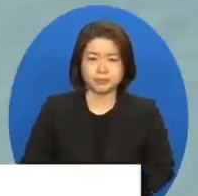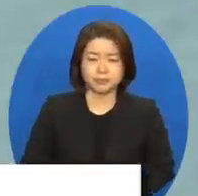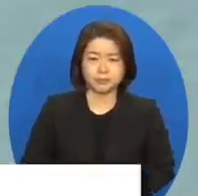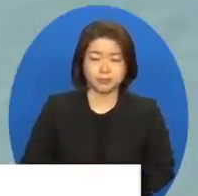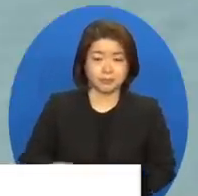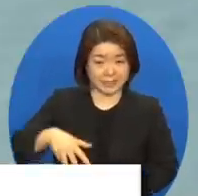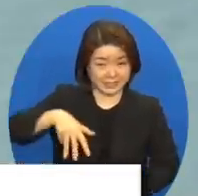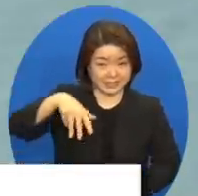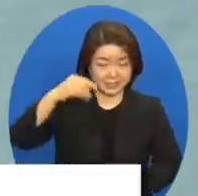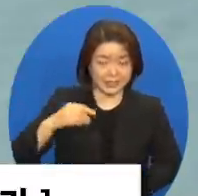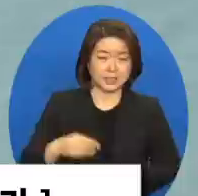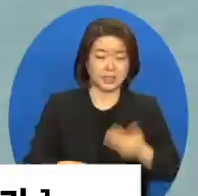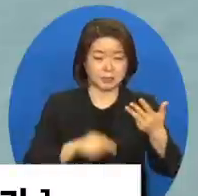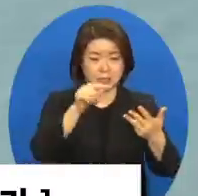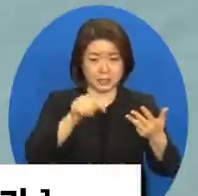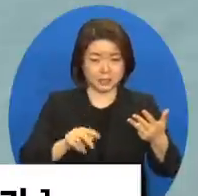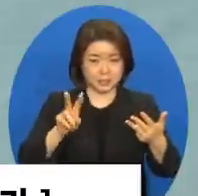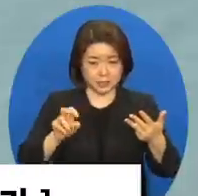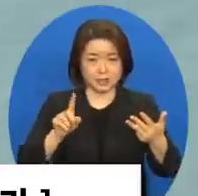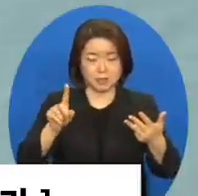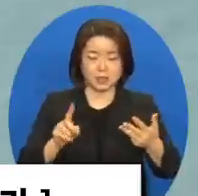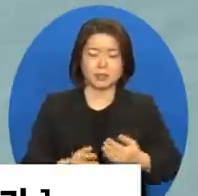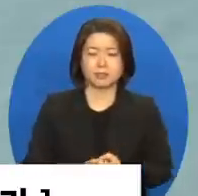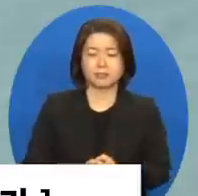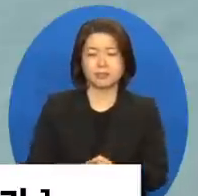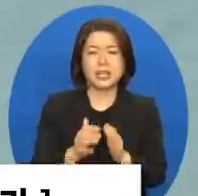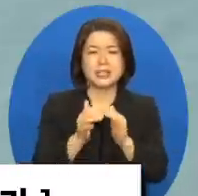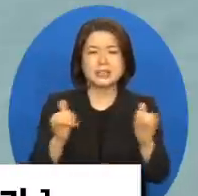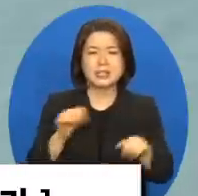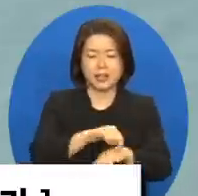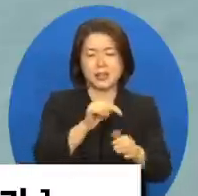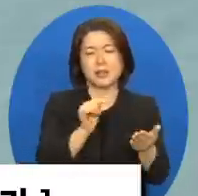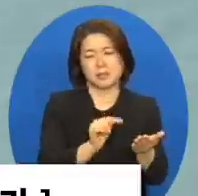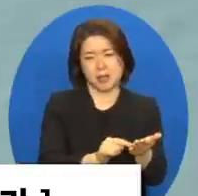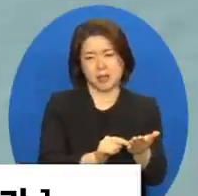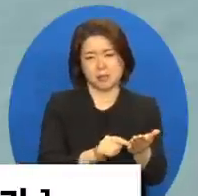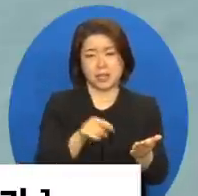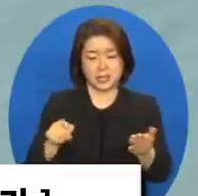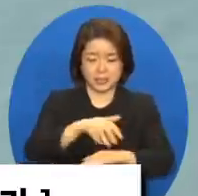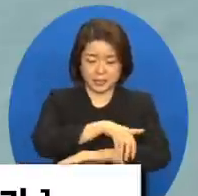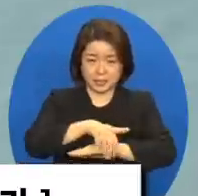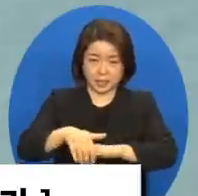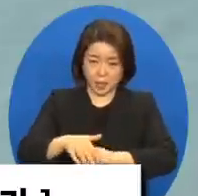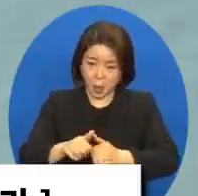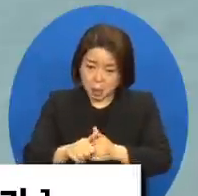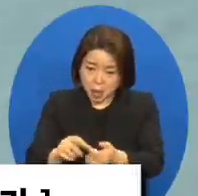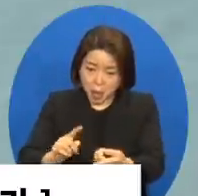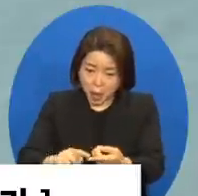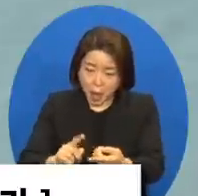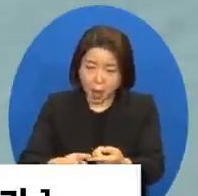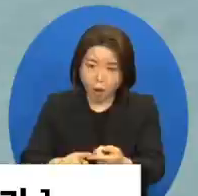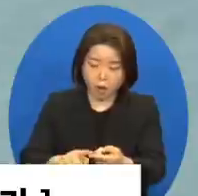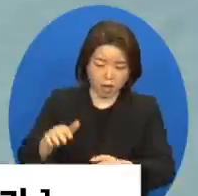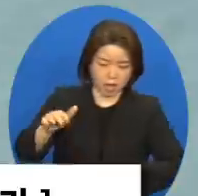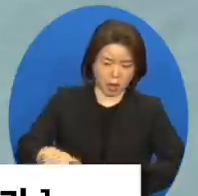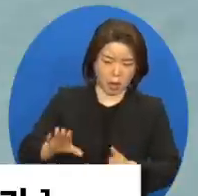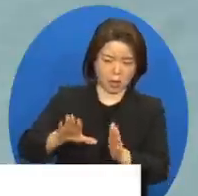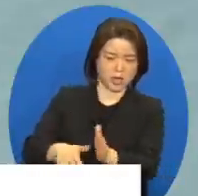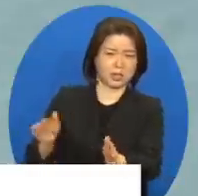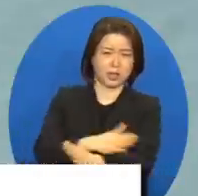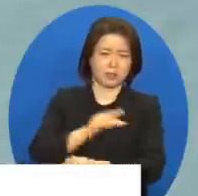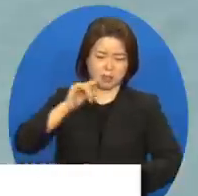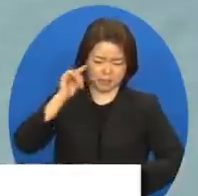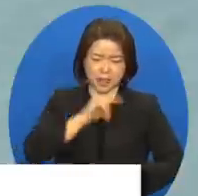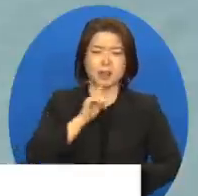창세기 8장 21절에 사람의 마음이 그 계획하는 바가 어려서부터 악함이니라.